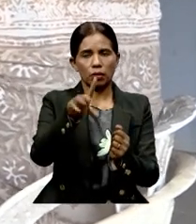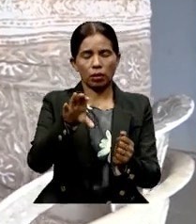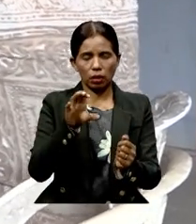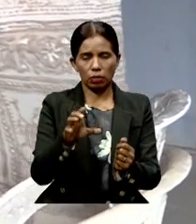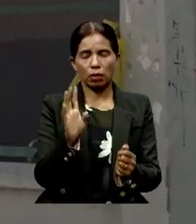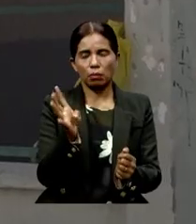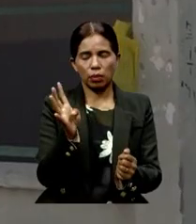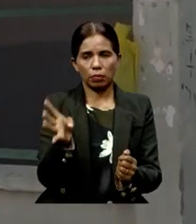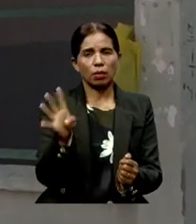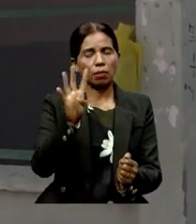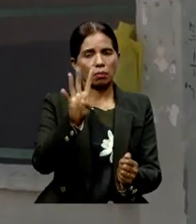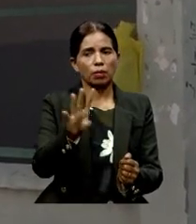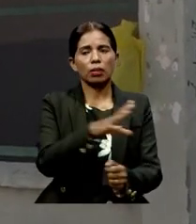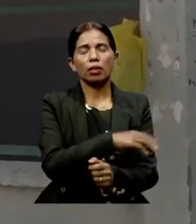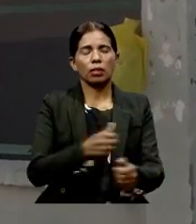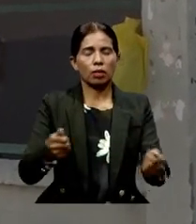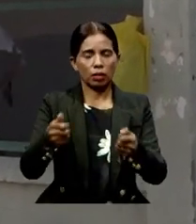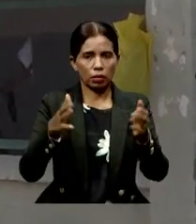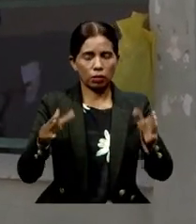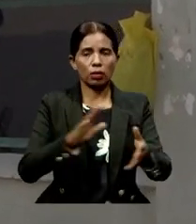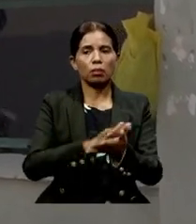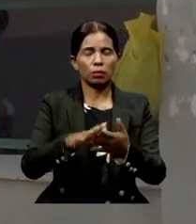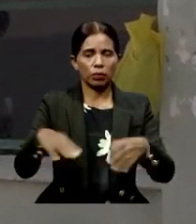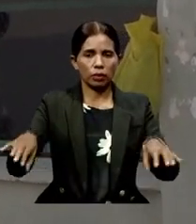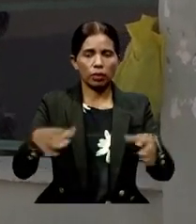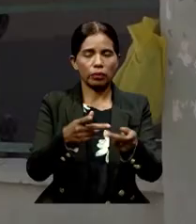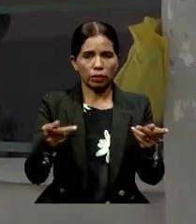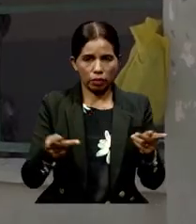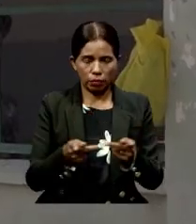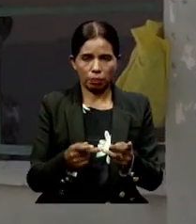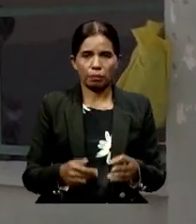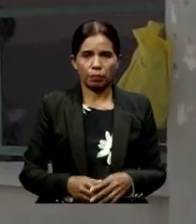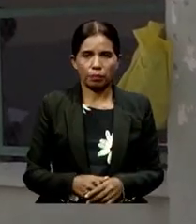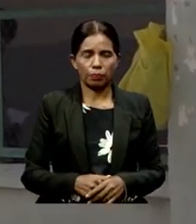resin hat, inklui motorista no cleaner. Selina Lopez, Dilma Suzeti, Jemen.